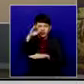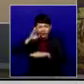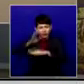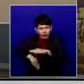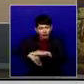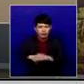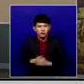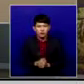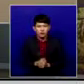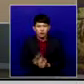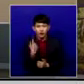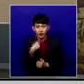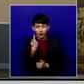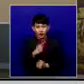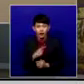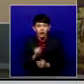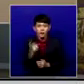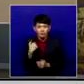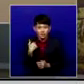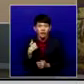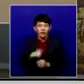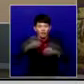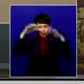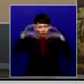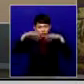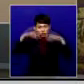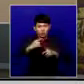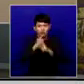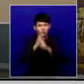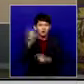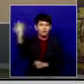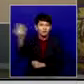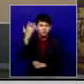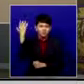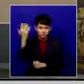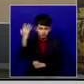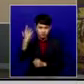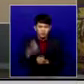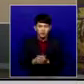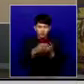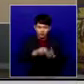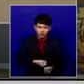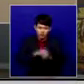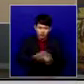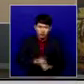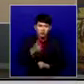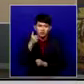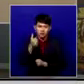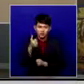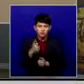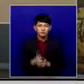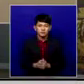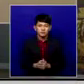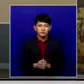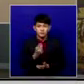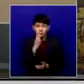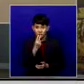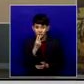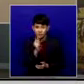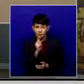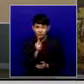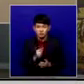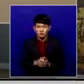ใดอยู่ในโซนนี้จะมีฝนตกต้องส่วนใหญ่ตามฤดูกาลการเกษตรจะได้เปรียบเห็นไหมครับส่ง